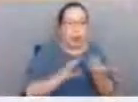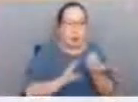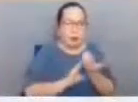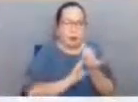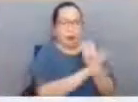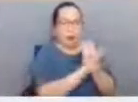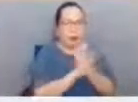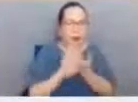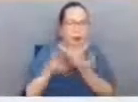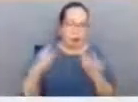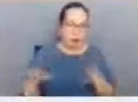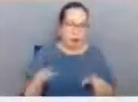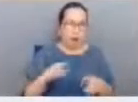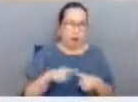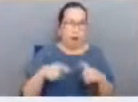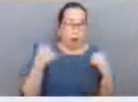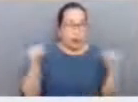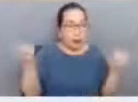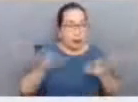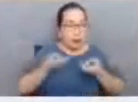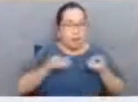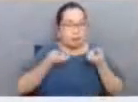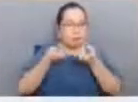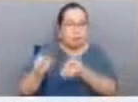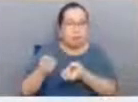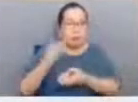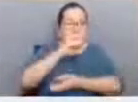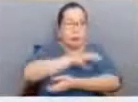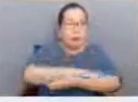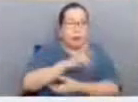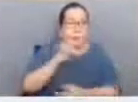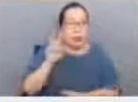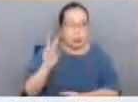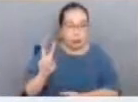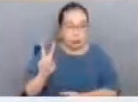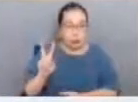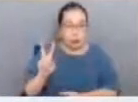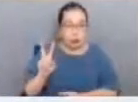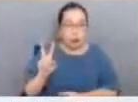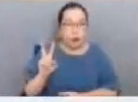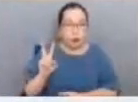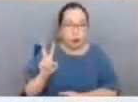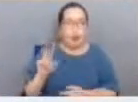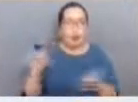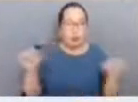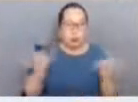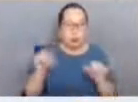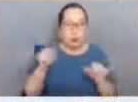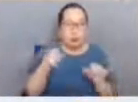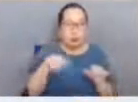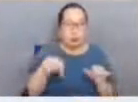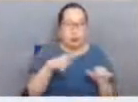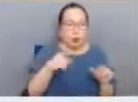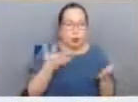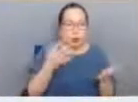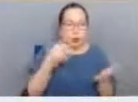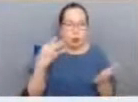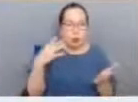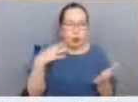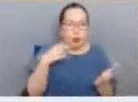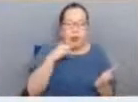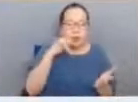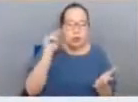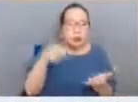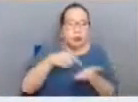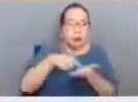Sir, nakakatuwa naman kasi maagang pamasko yan ng GSIS sa ating mga members. Yes. Pero sino-sino po yung covered